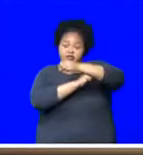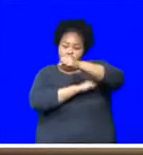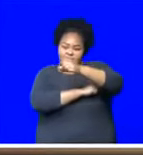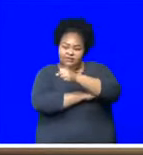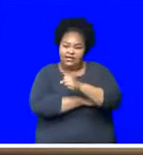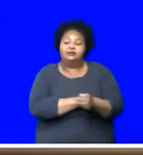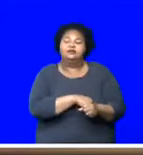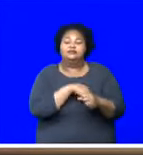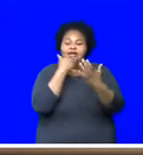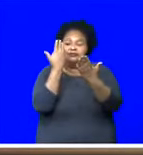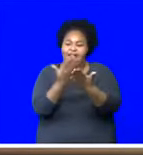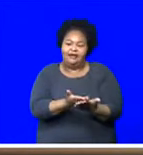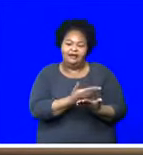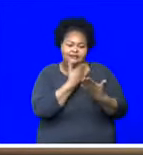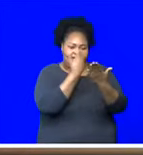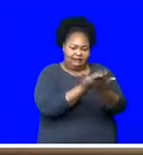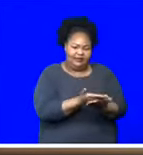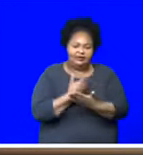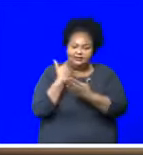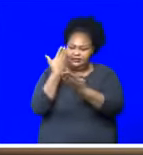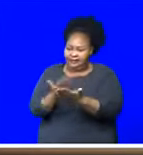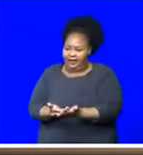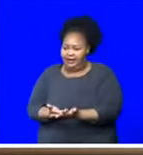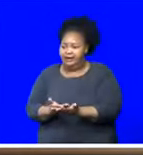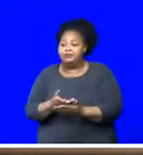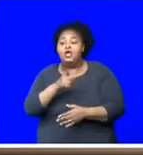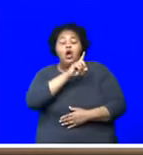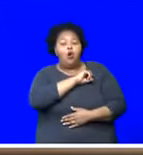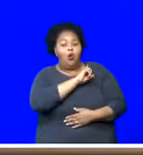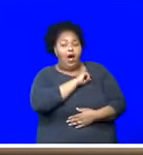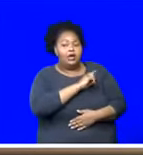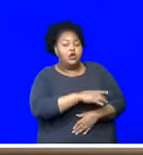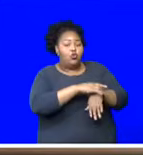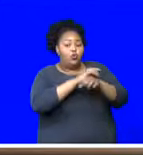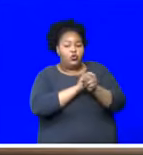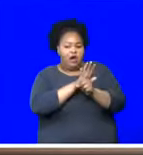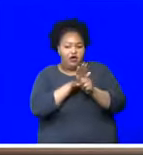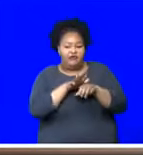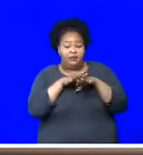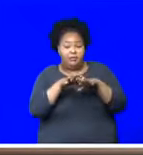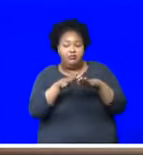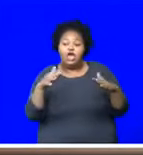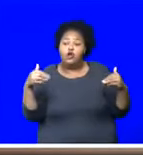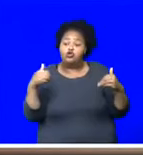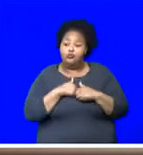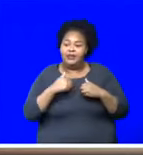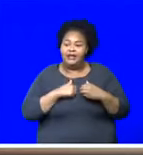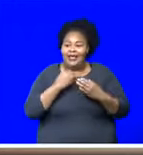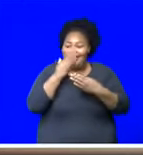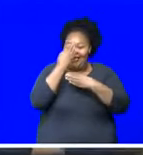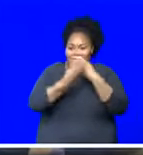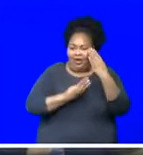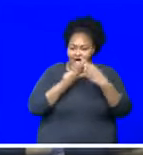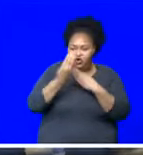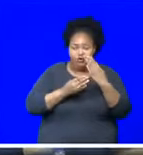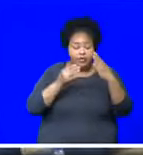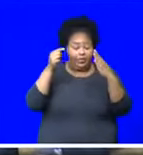ukuthi i-COVID ifike yathekameda kutemnotho. So sisazama ukuthi ke